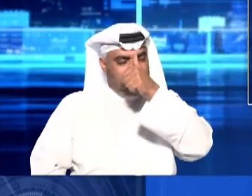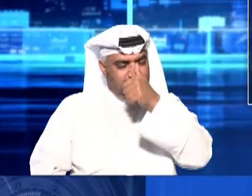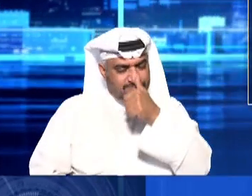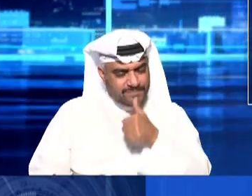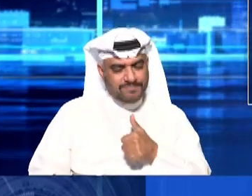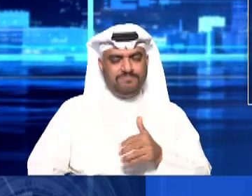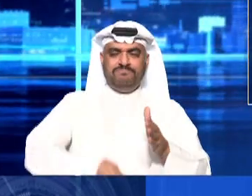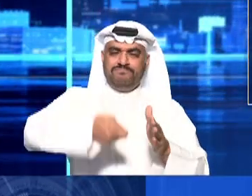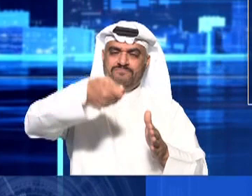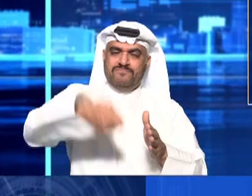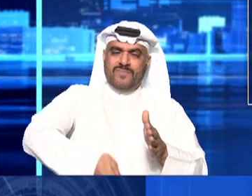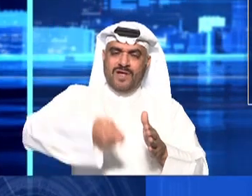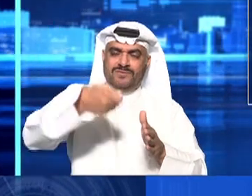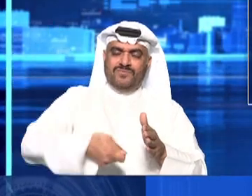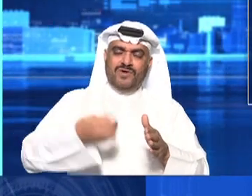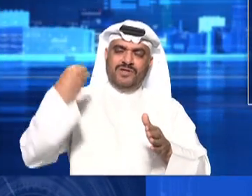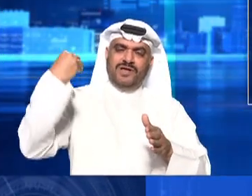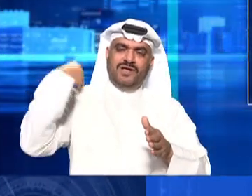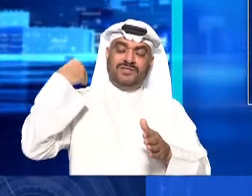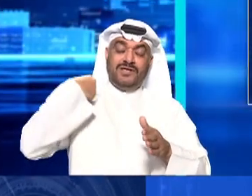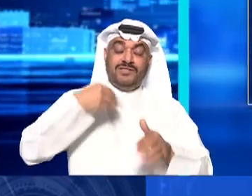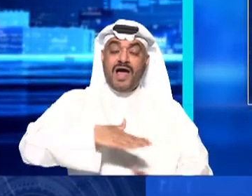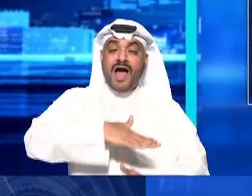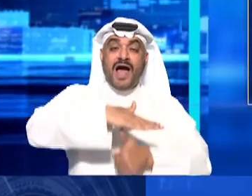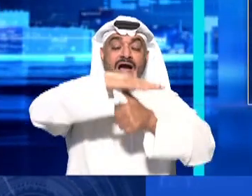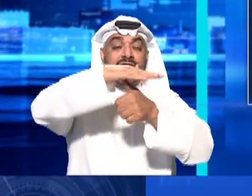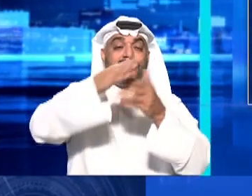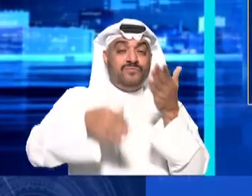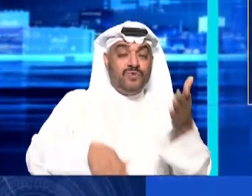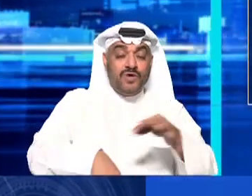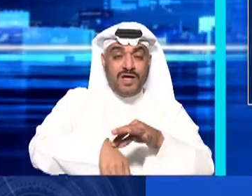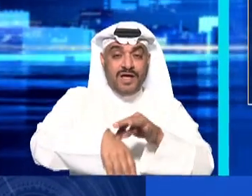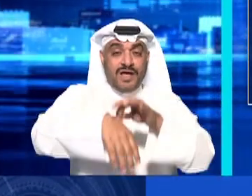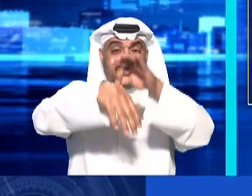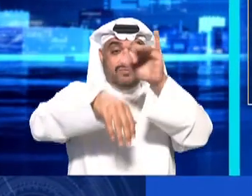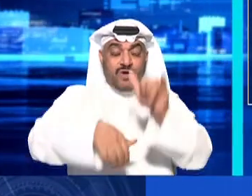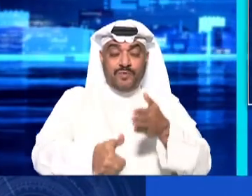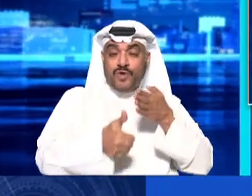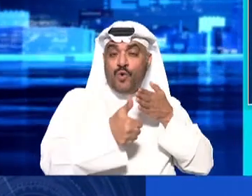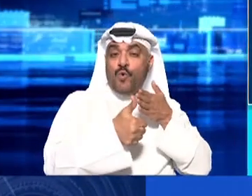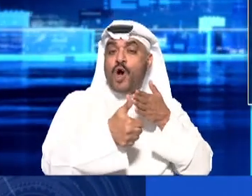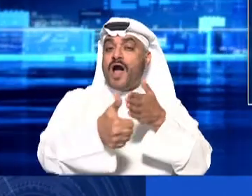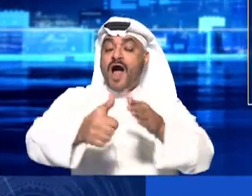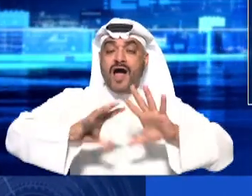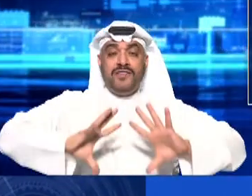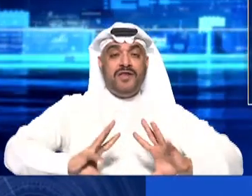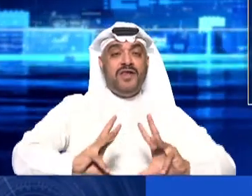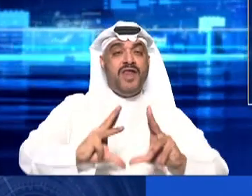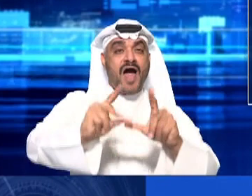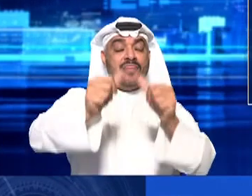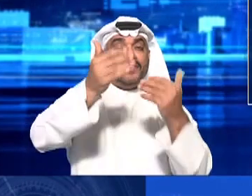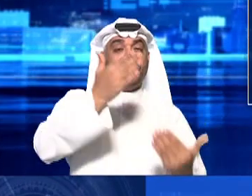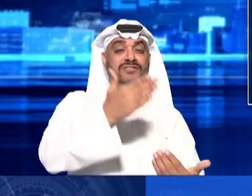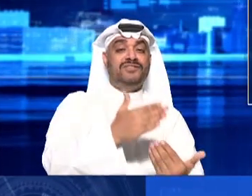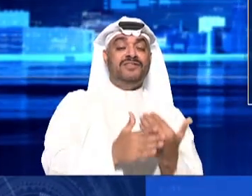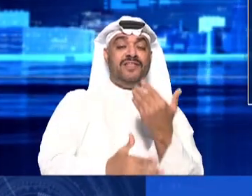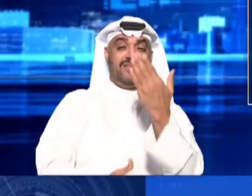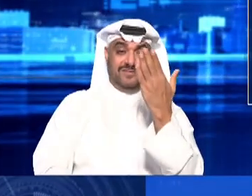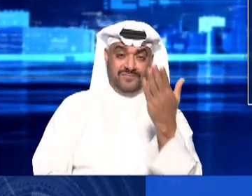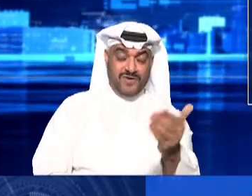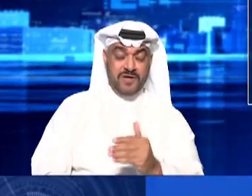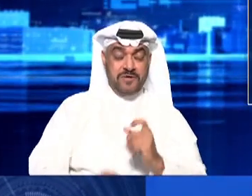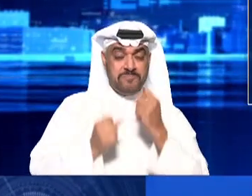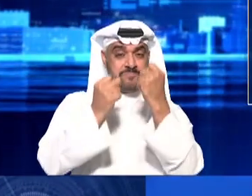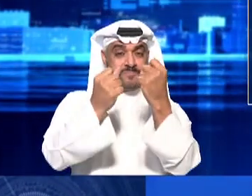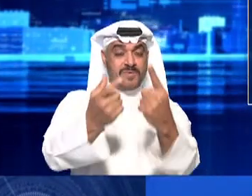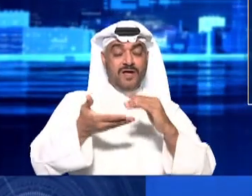وأصدق العزاء بفقدنا أمير الإنسانية وقائد نهضة الكويت الأبية نال بدوره رحمه الله الكبير